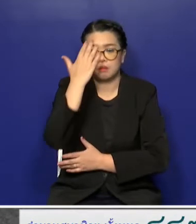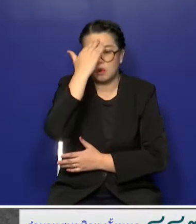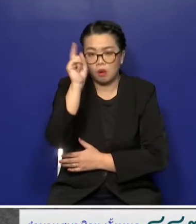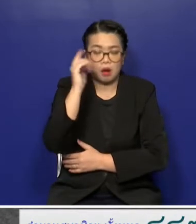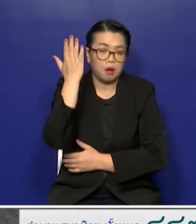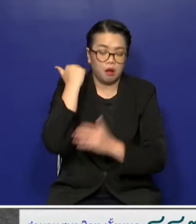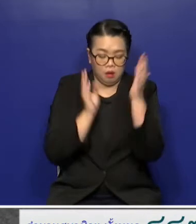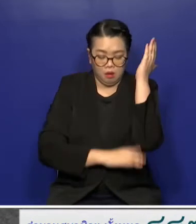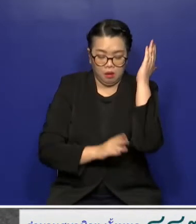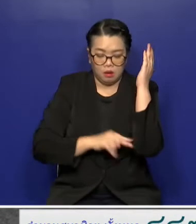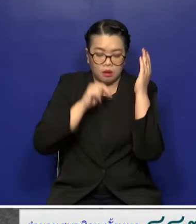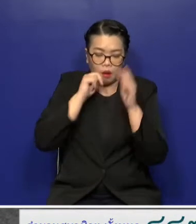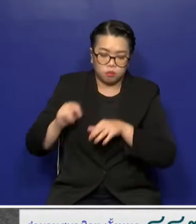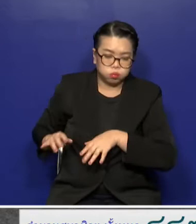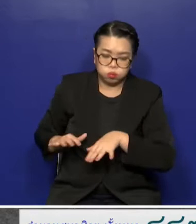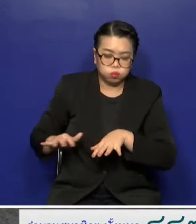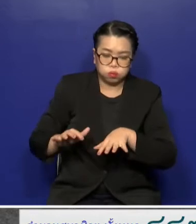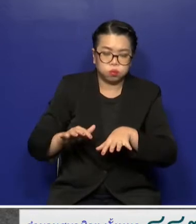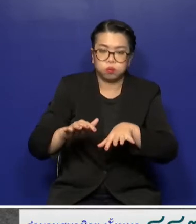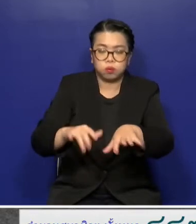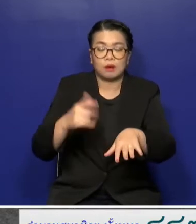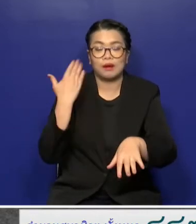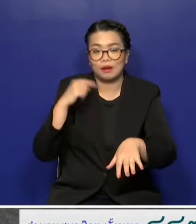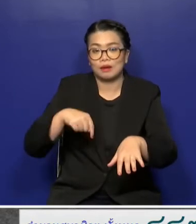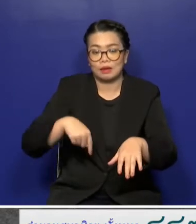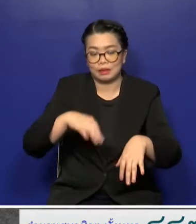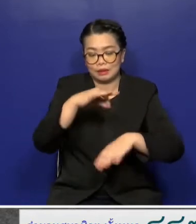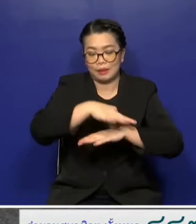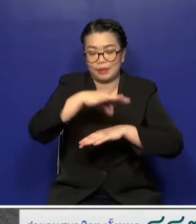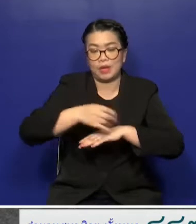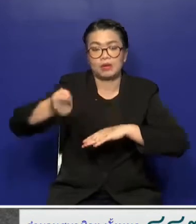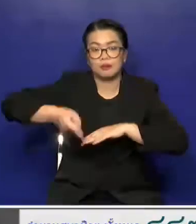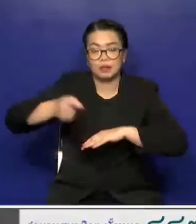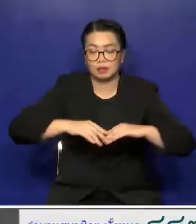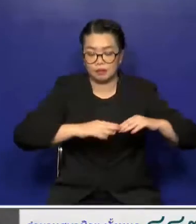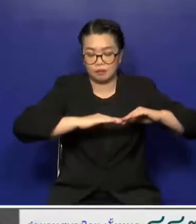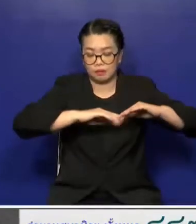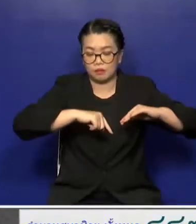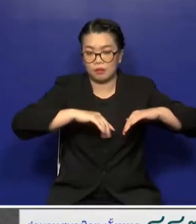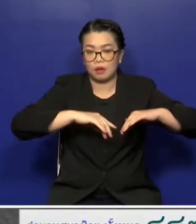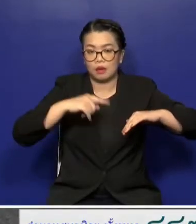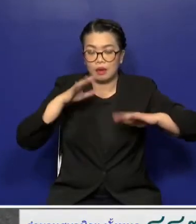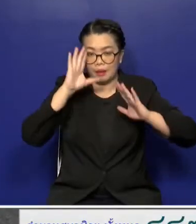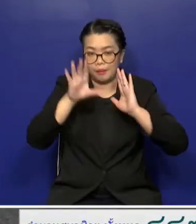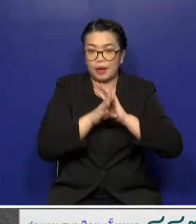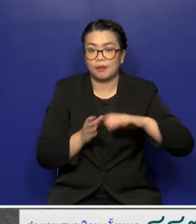ได้กัดเศรคตะหิงที่เดิม แตแ่งเดิมของที่ได้รควส่งหาย ปกตามภาพ